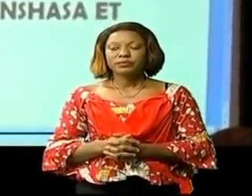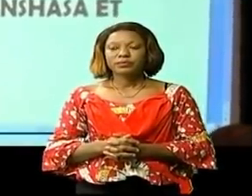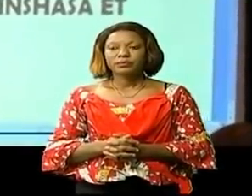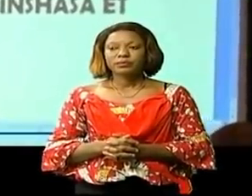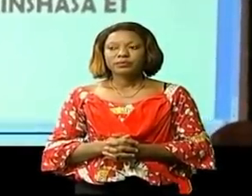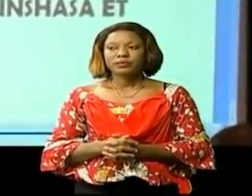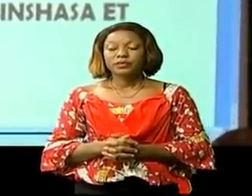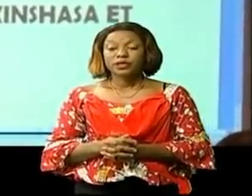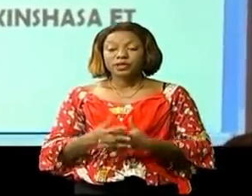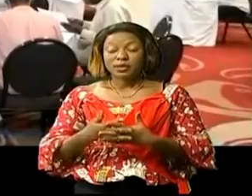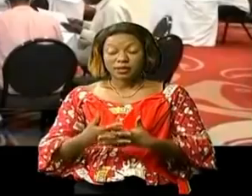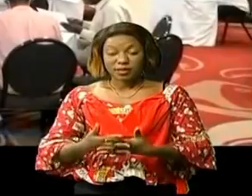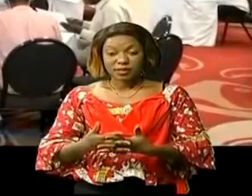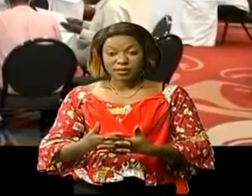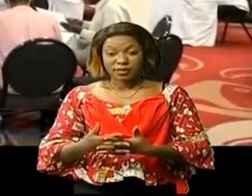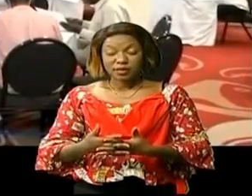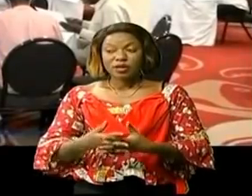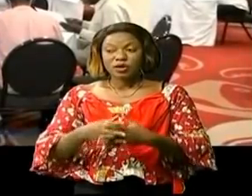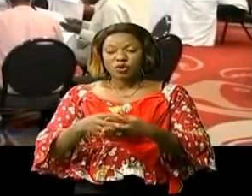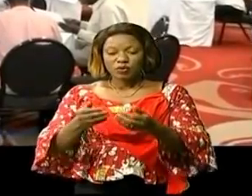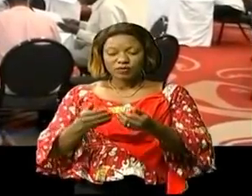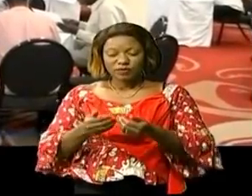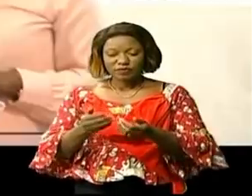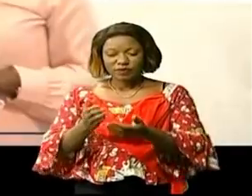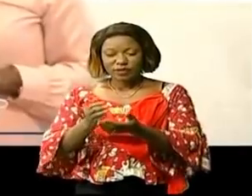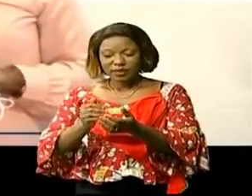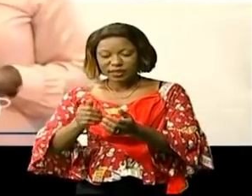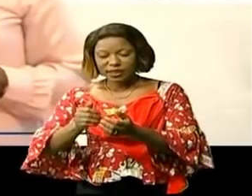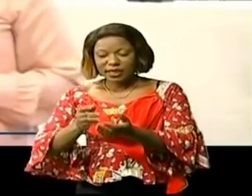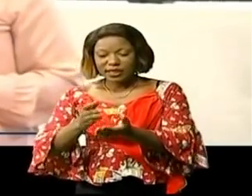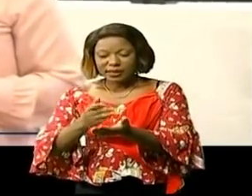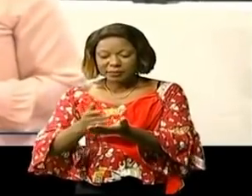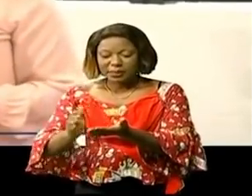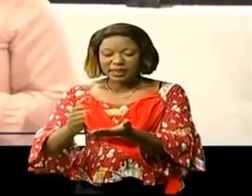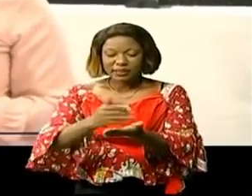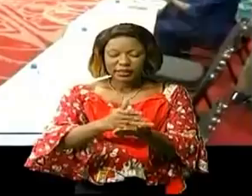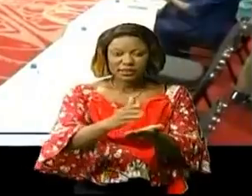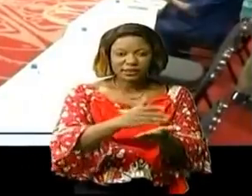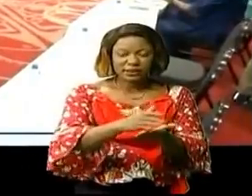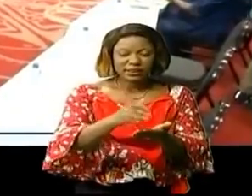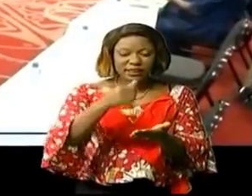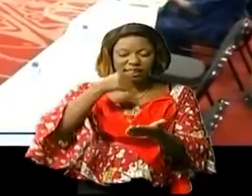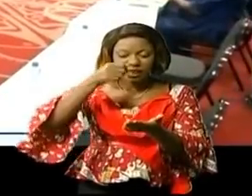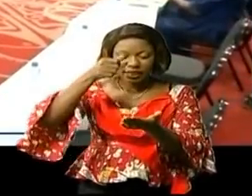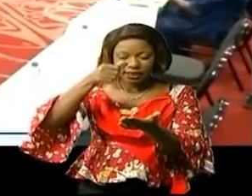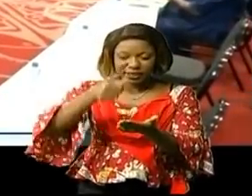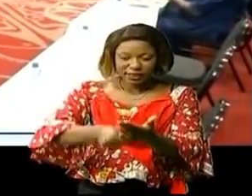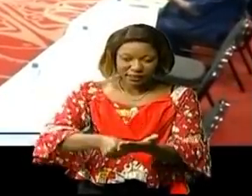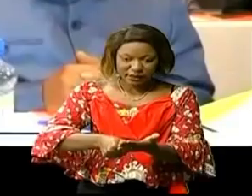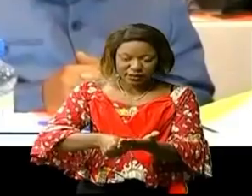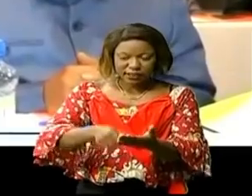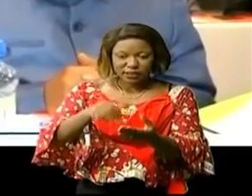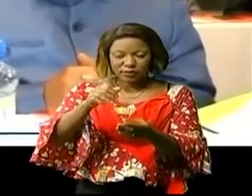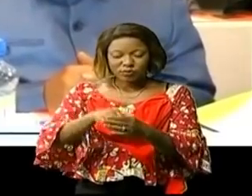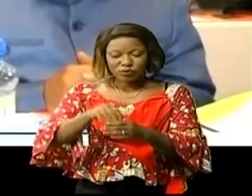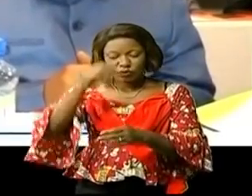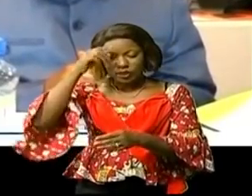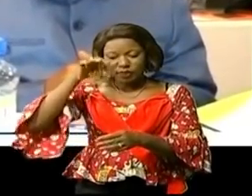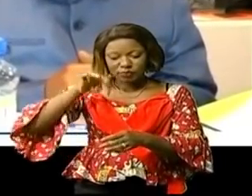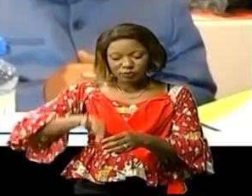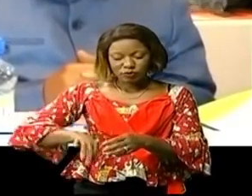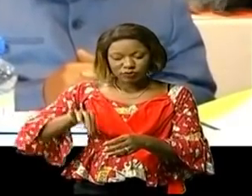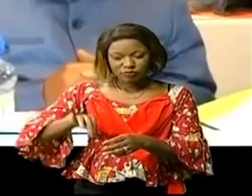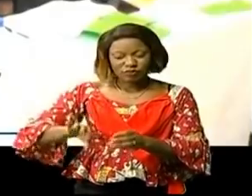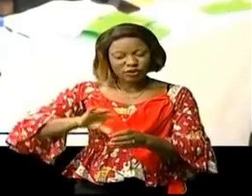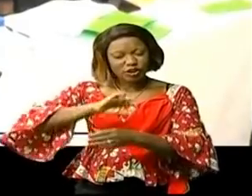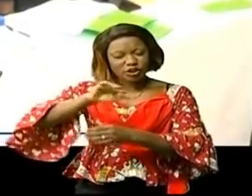Quid des modalités de répartition des taxes à intérêt commun entre la ville de Kinshasa et ses municipalités? Cette question est mise sur la